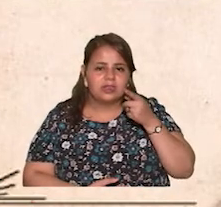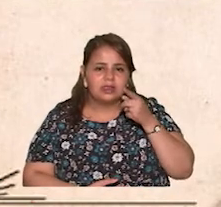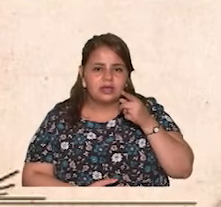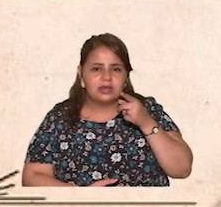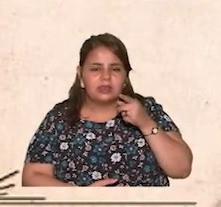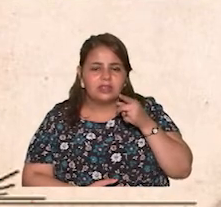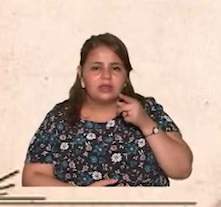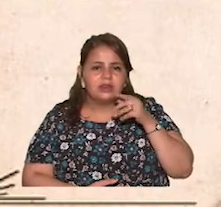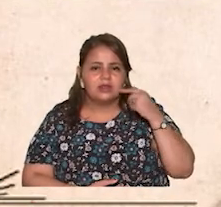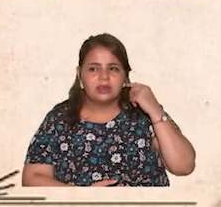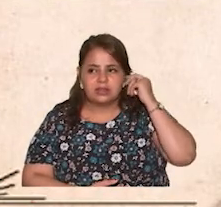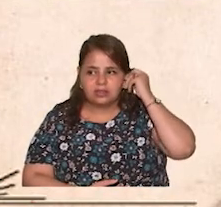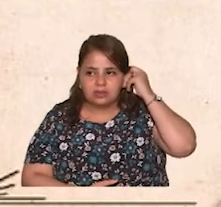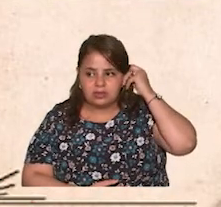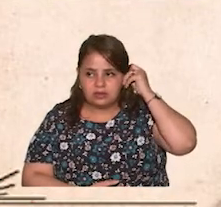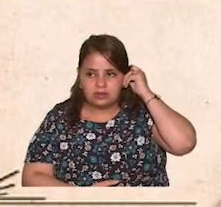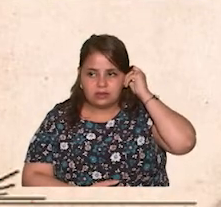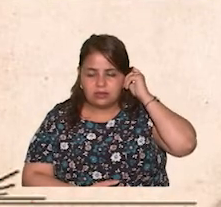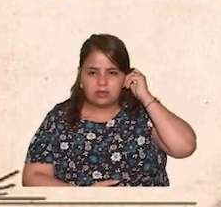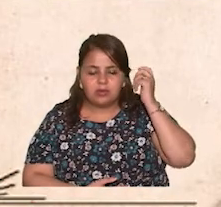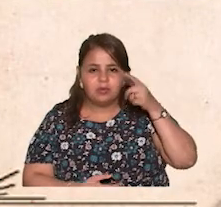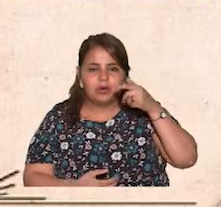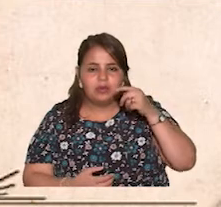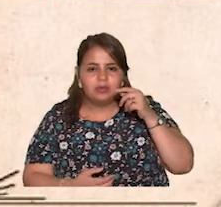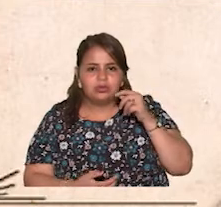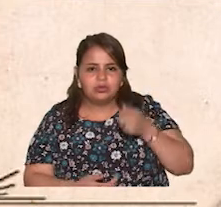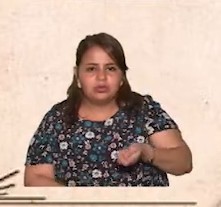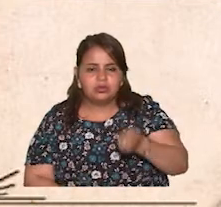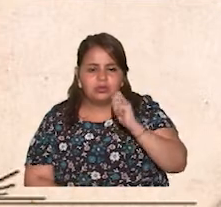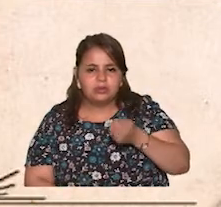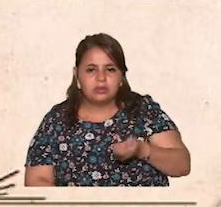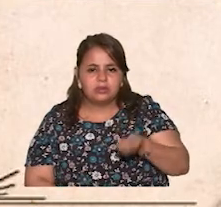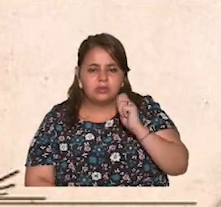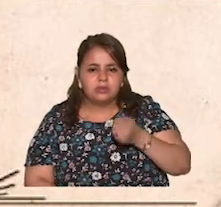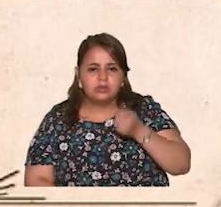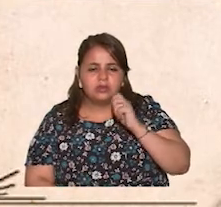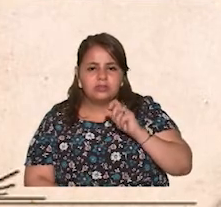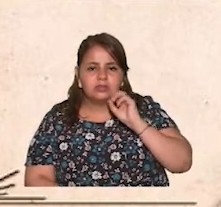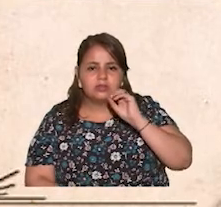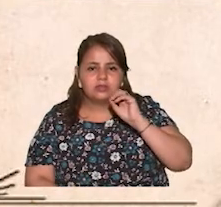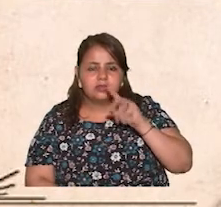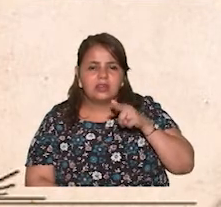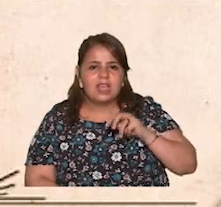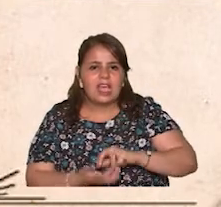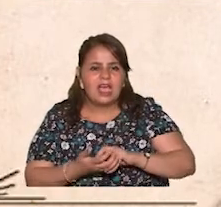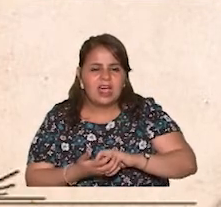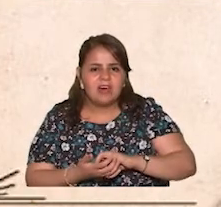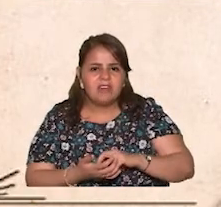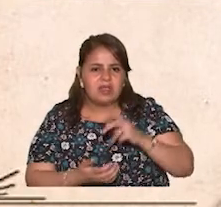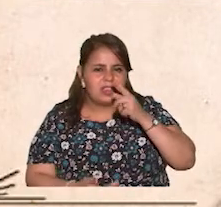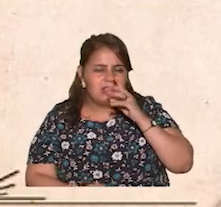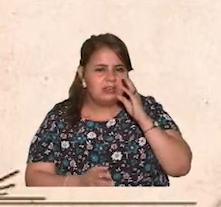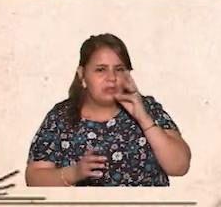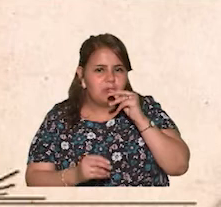سامحه وعفى عنه. لما بطرس الرسول خاف، طلع مثلا في موقف الانكار، خاف قدام جاريه. فالخوف